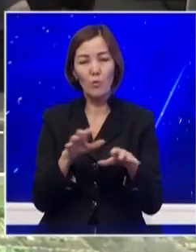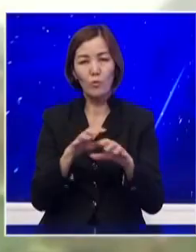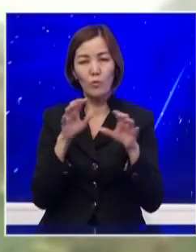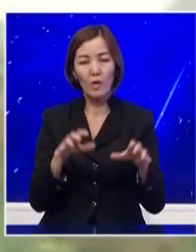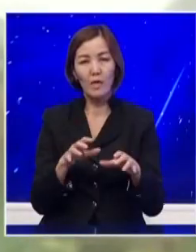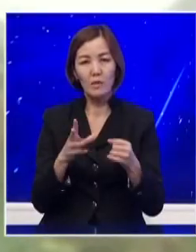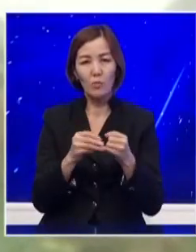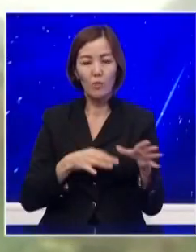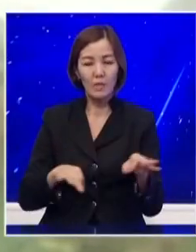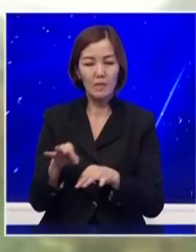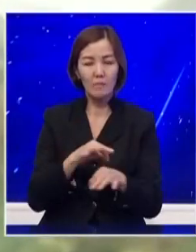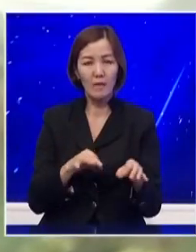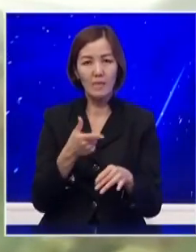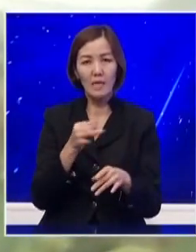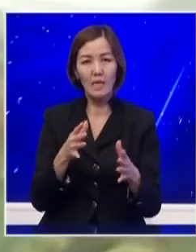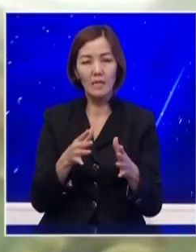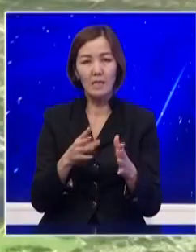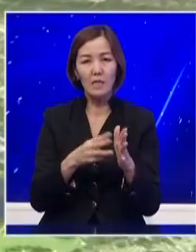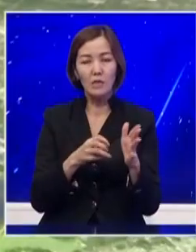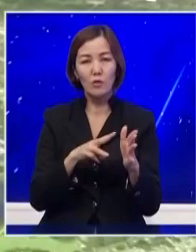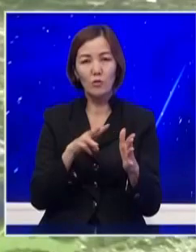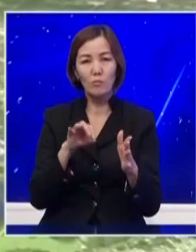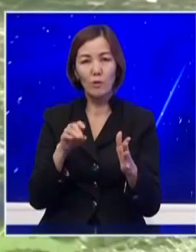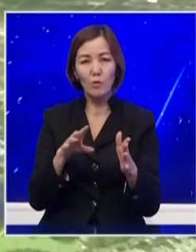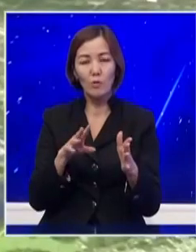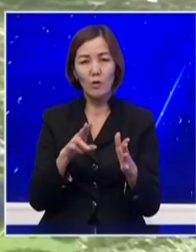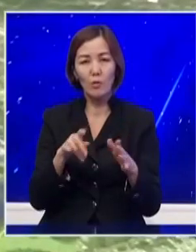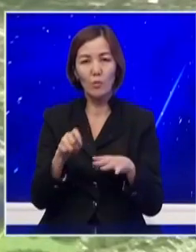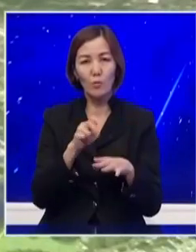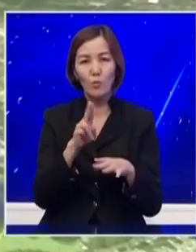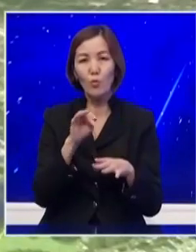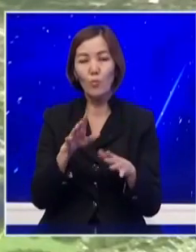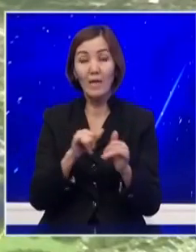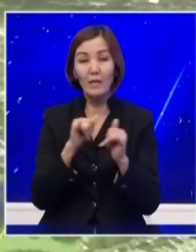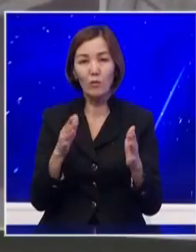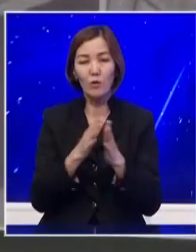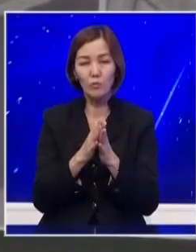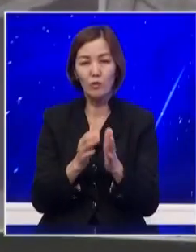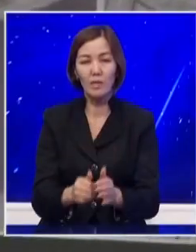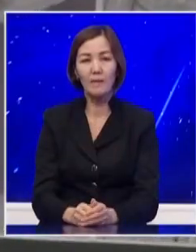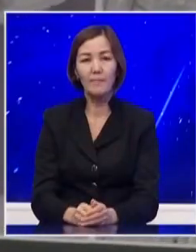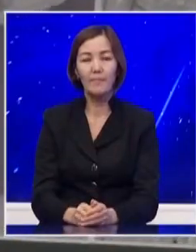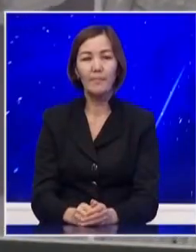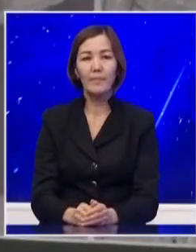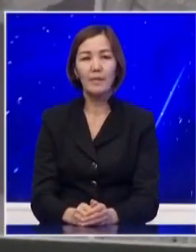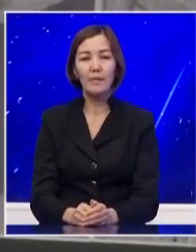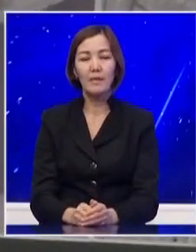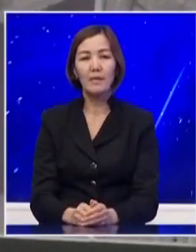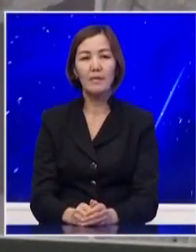өңірлік сызбаға сай газ көлемін 800 миллион текше метр кубке дейін ұлғайтуды сұрады.